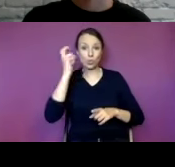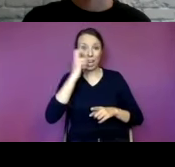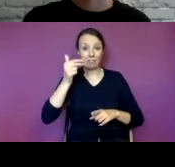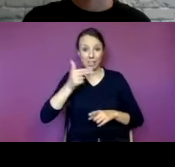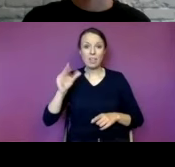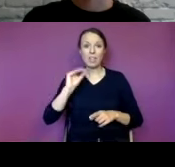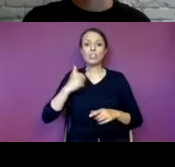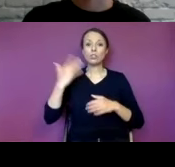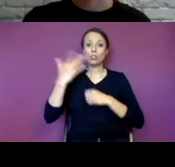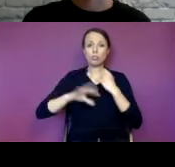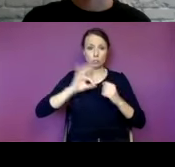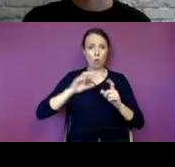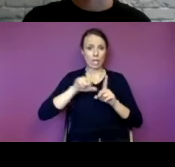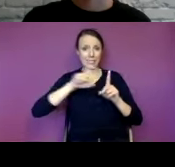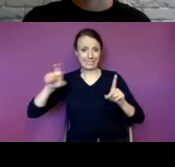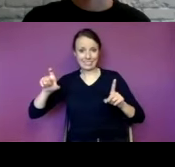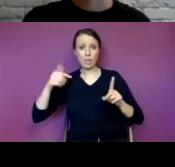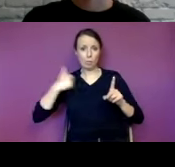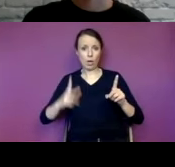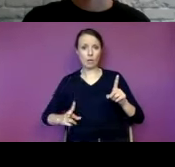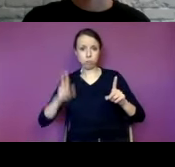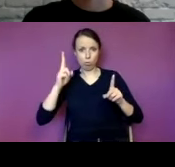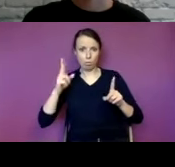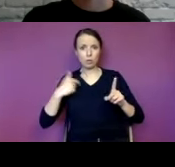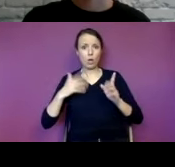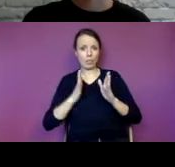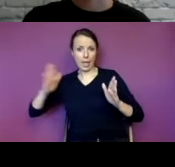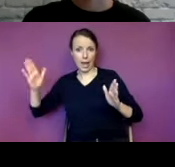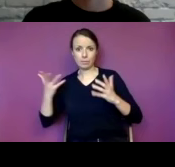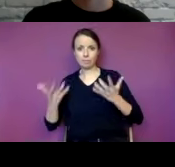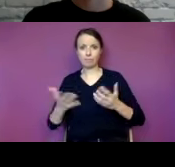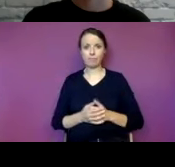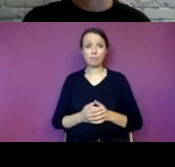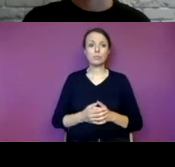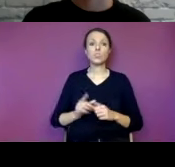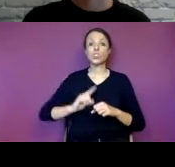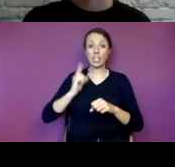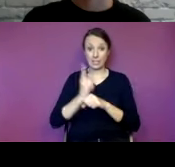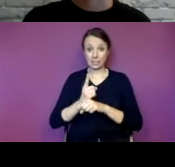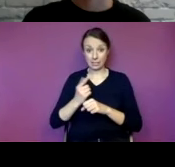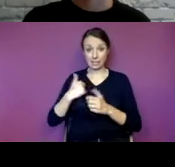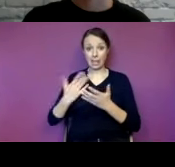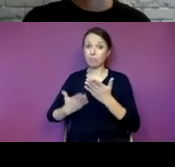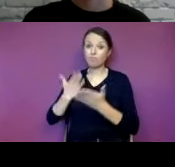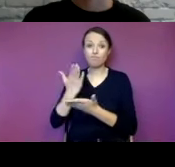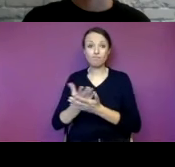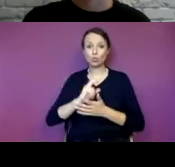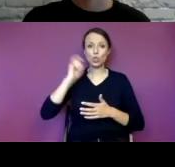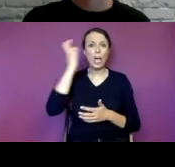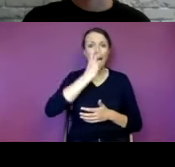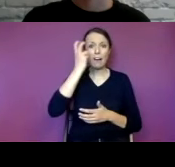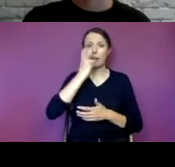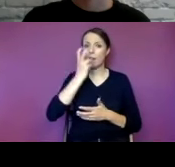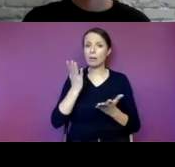wypowiedź, że też decyzja o tym, żeby oferować usługę, która może być atrakcyjna dla określonych osób,